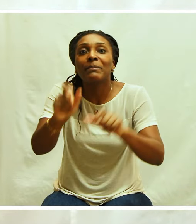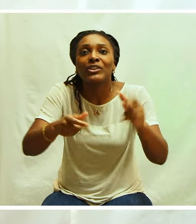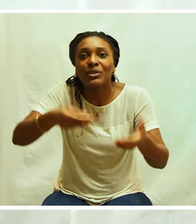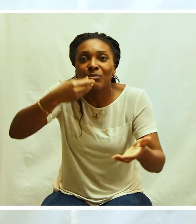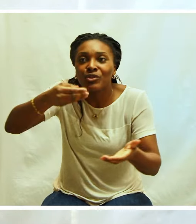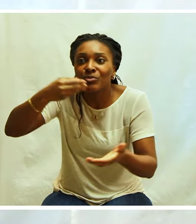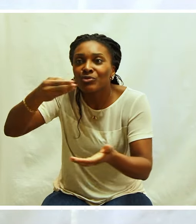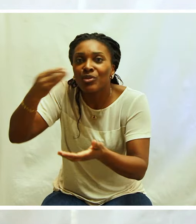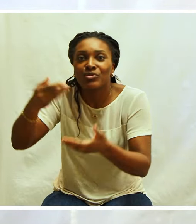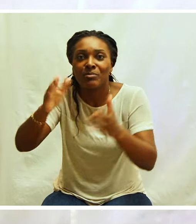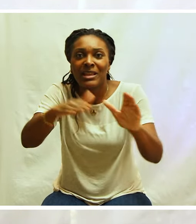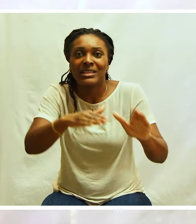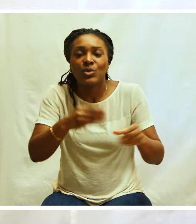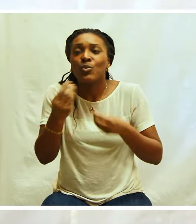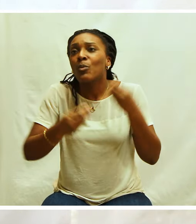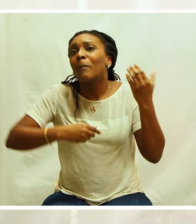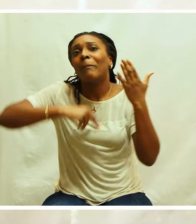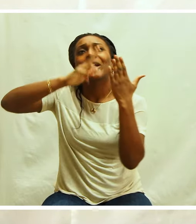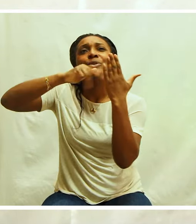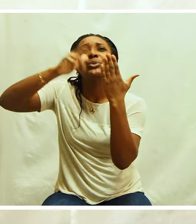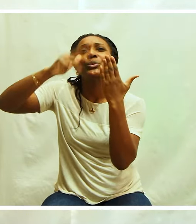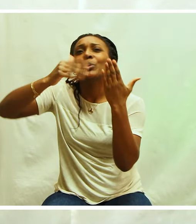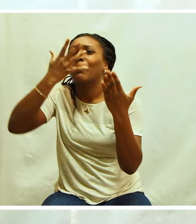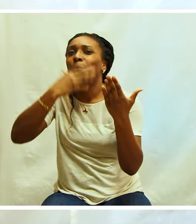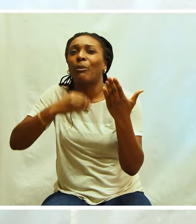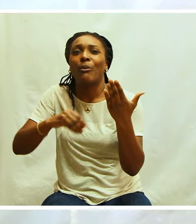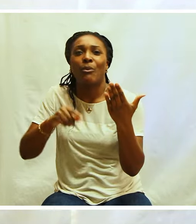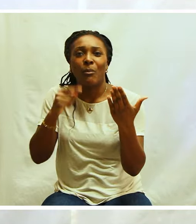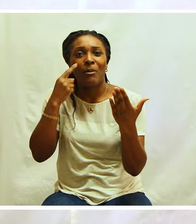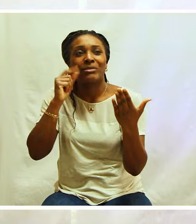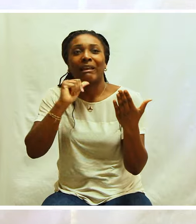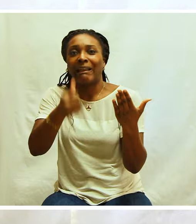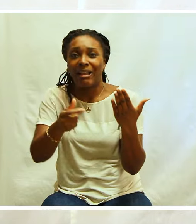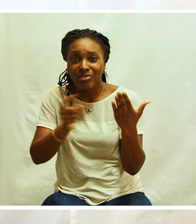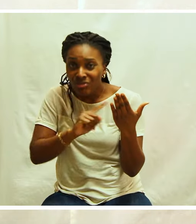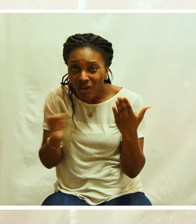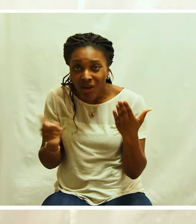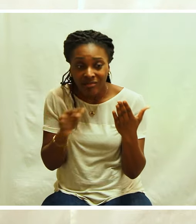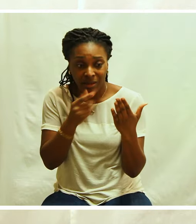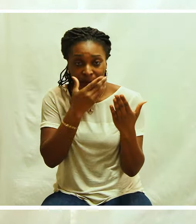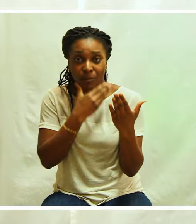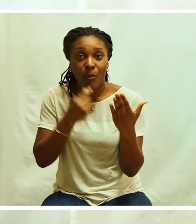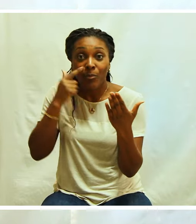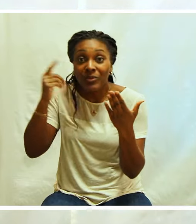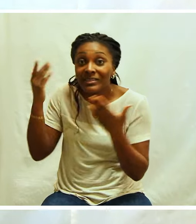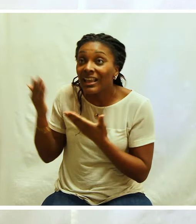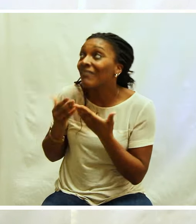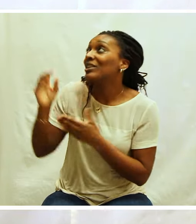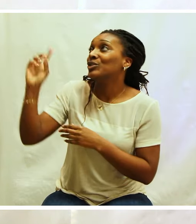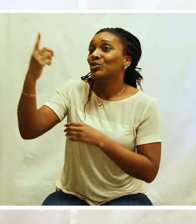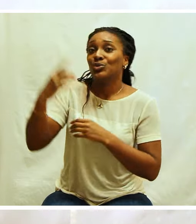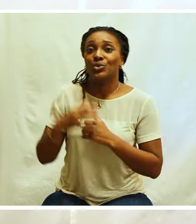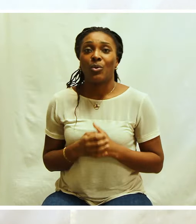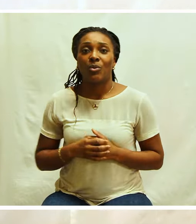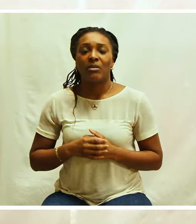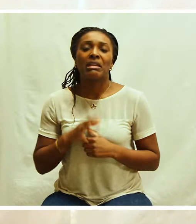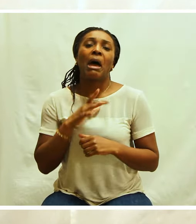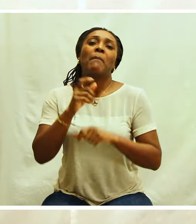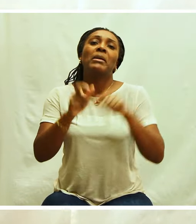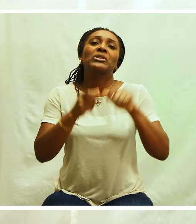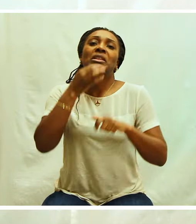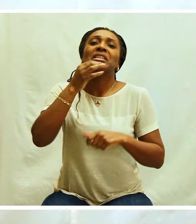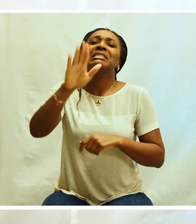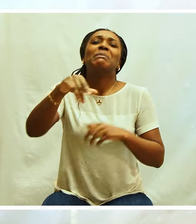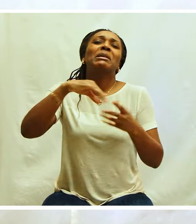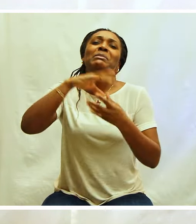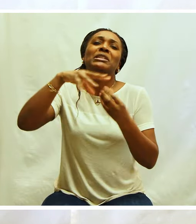c'est pas par hasard, c'est parce que Dieu a un plan derrière. Ne le gâche pas et n'écoute pas ceux qui te disent « Ah, mais ce don-là, c'est pas spirituel ».